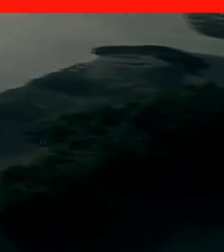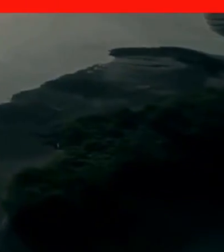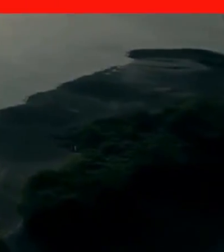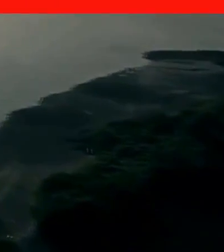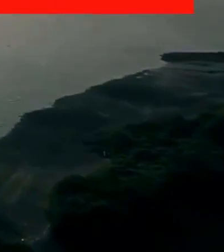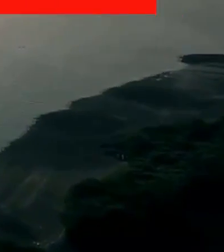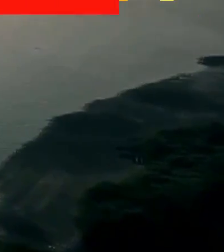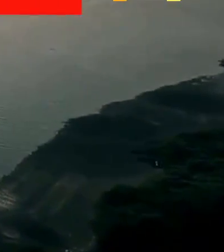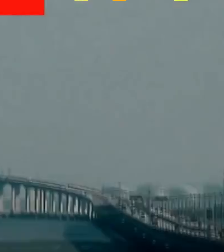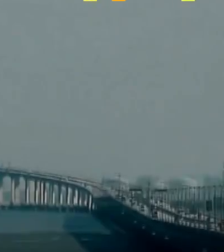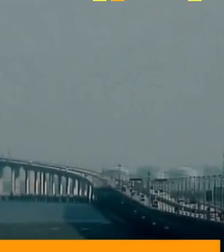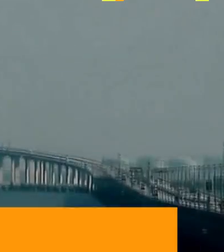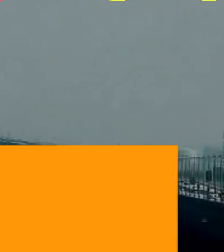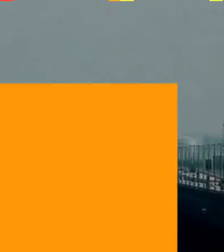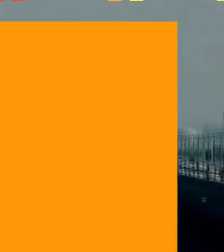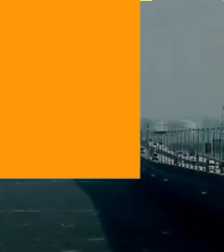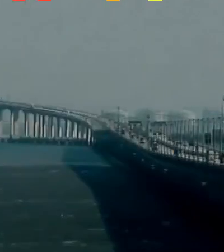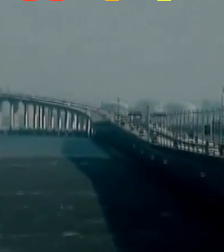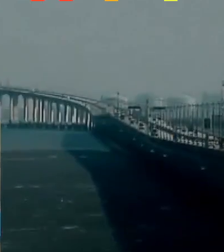음악